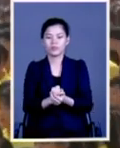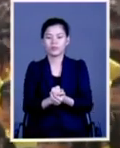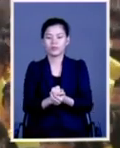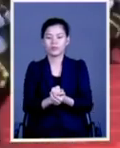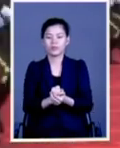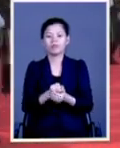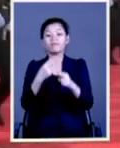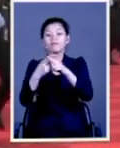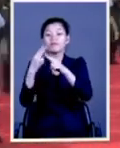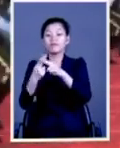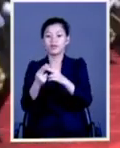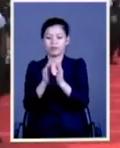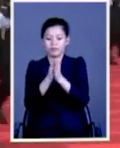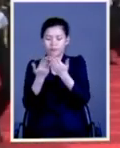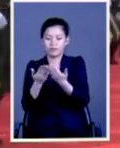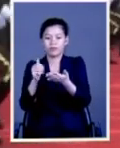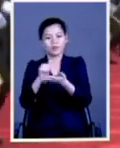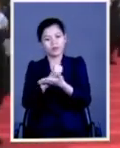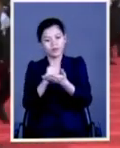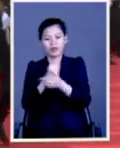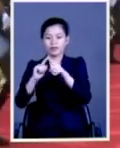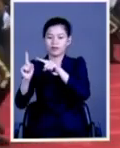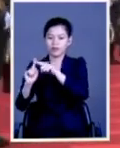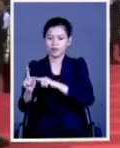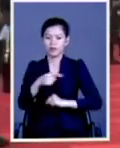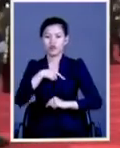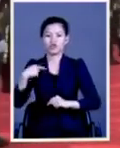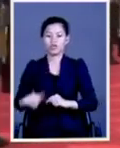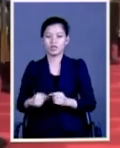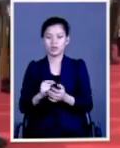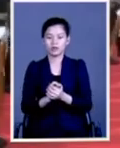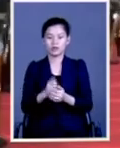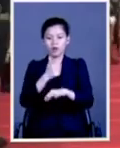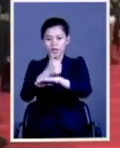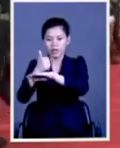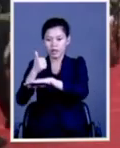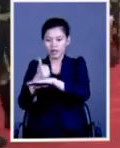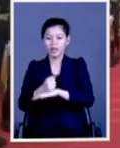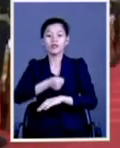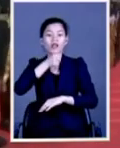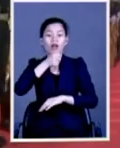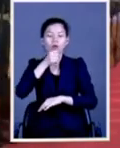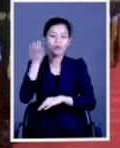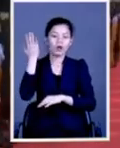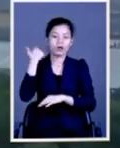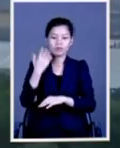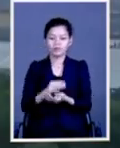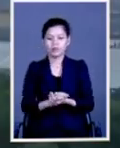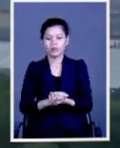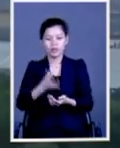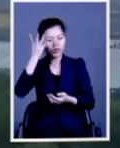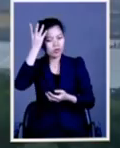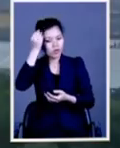งแนวคิดสำคัญ3ตัวแทนทัศนะการพัฒนาอย่างมีวิทยาศาสตร์และแนวคิดสีจิ้นผิง